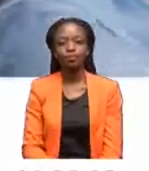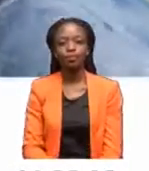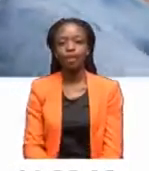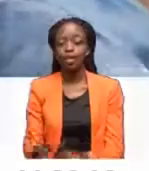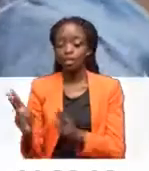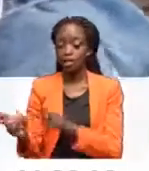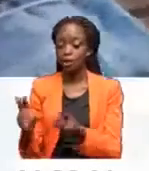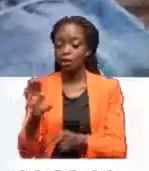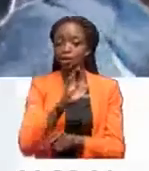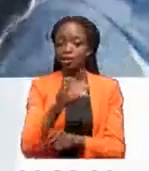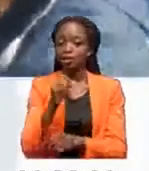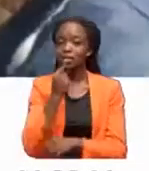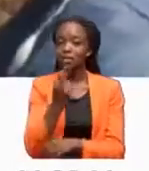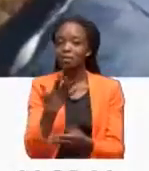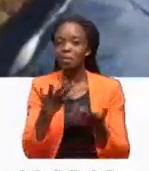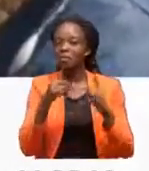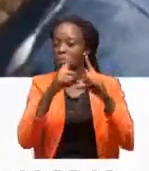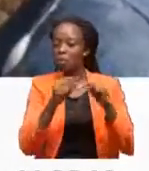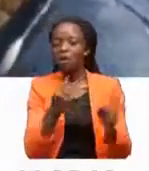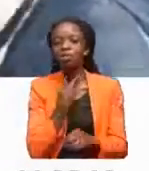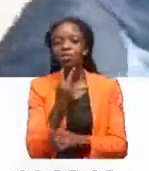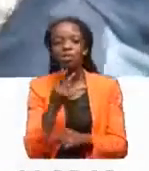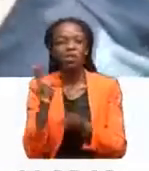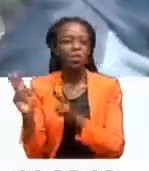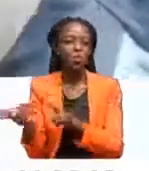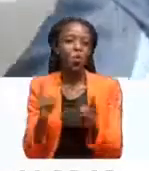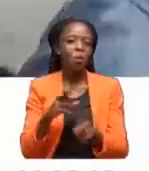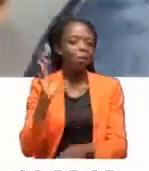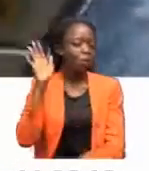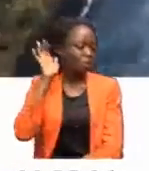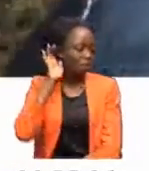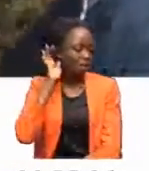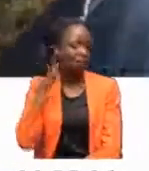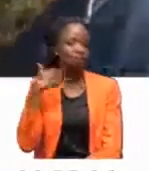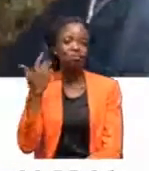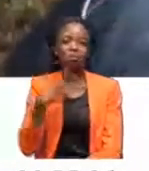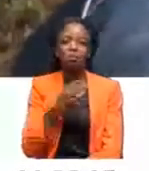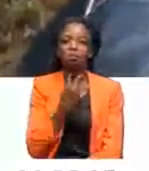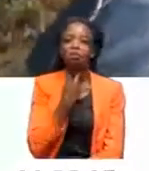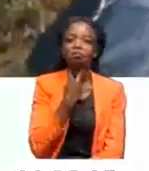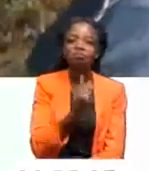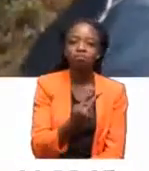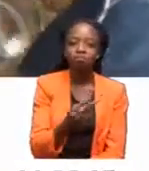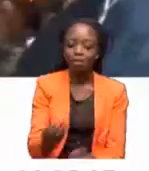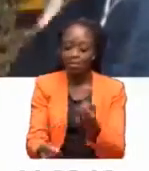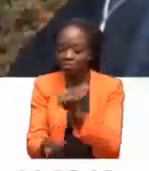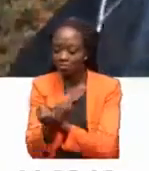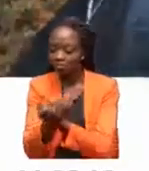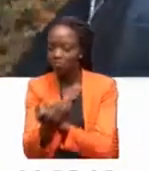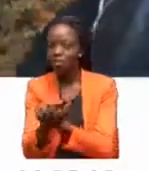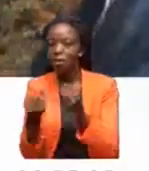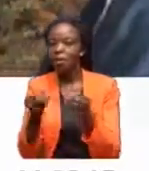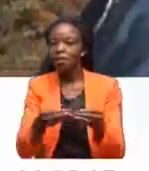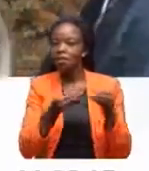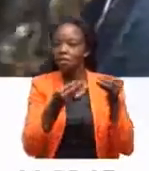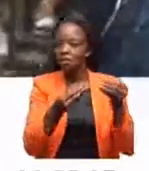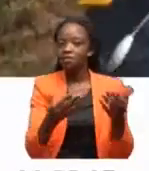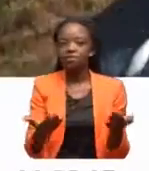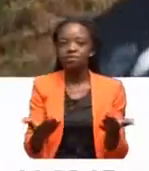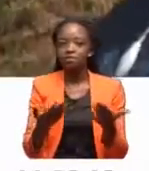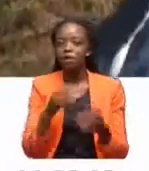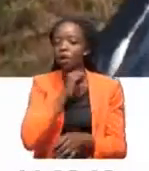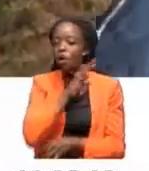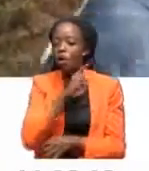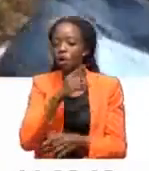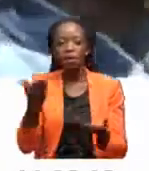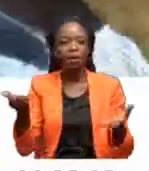kwamba hizi ni kelele zile za kawaida ambazo tumezizoea, kwamba wanapiga kelele, wanapewa mlungula, wanahongwa, wanapewa fedha, alafu hizi kelele